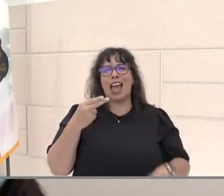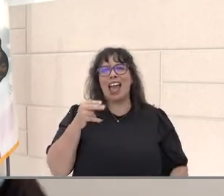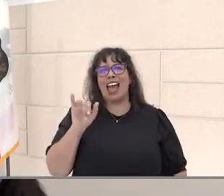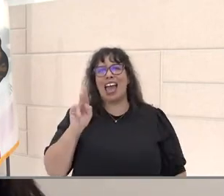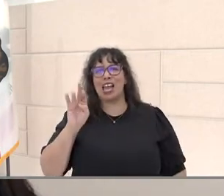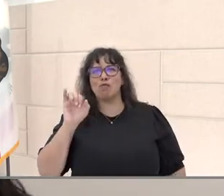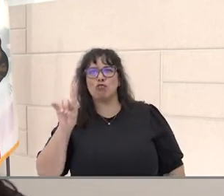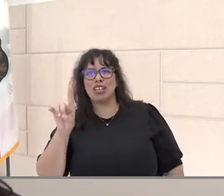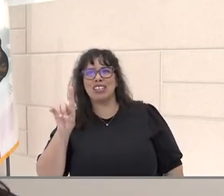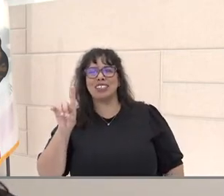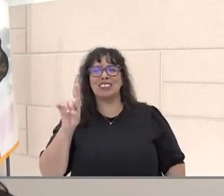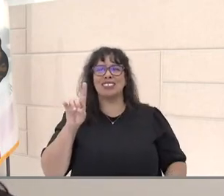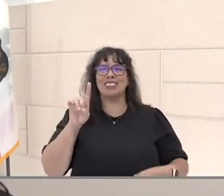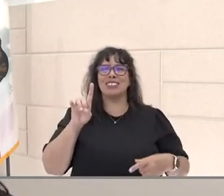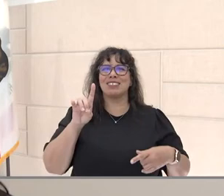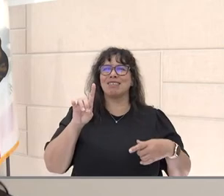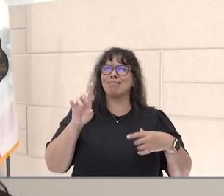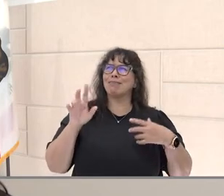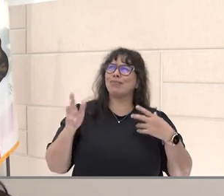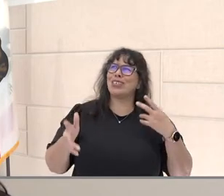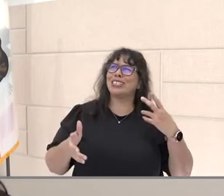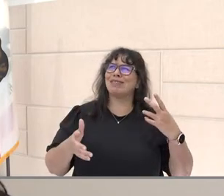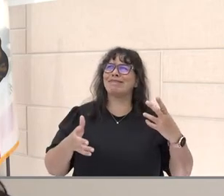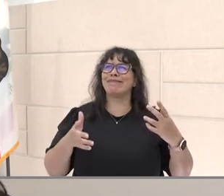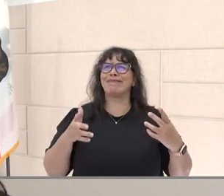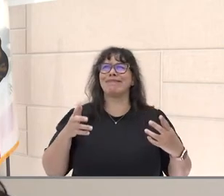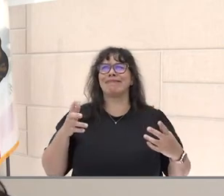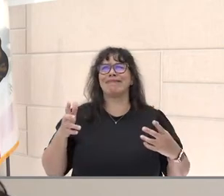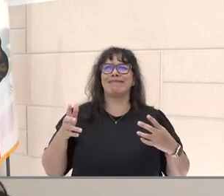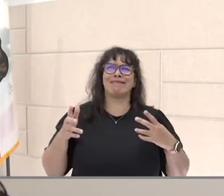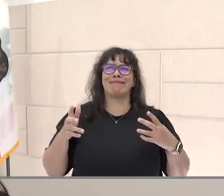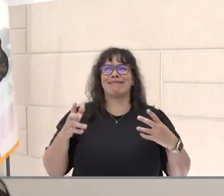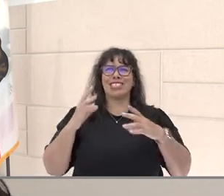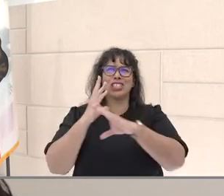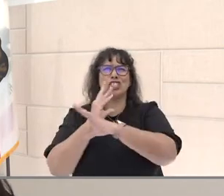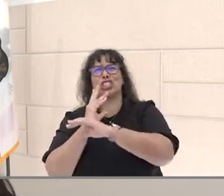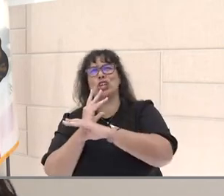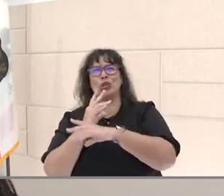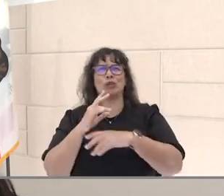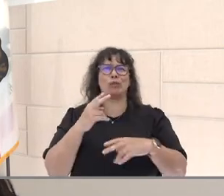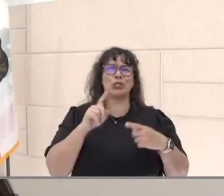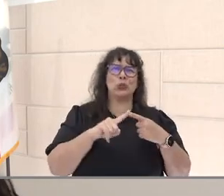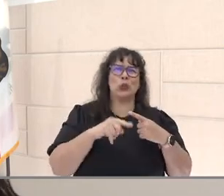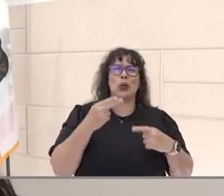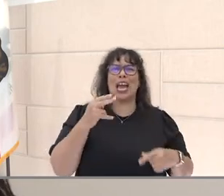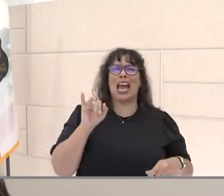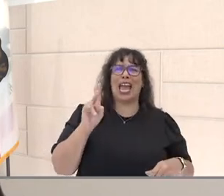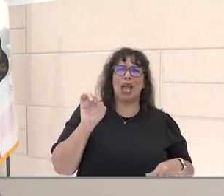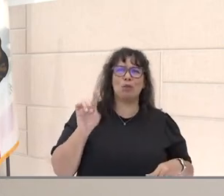ในปีได้สักพลาปโดกรรมที่ตลอดโจเรียนไว้เนี่ย